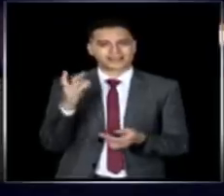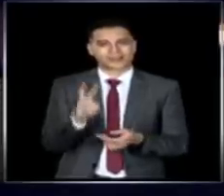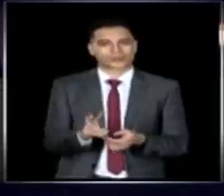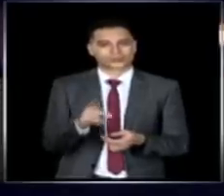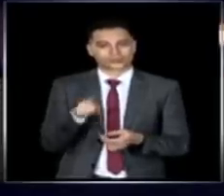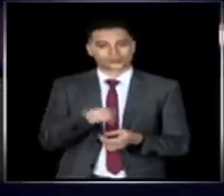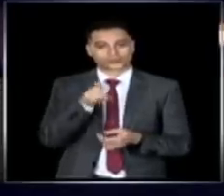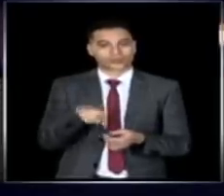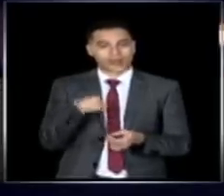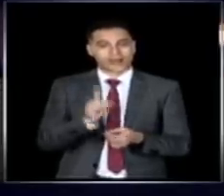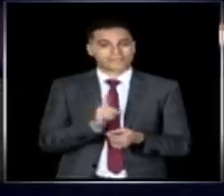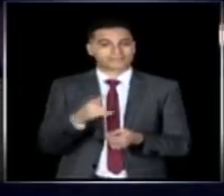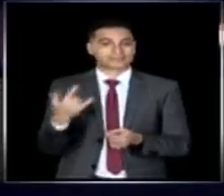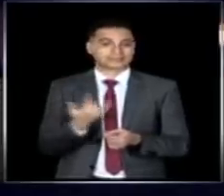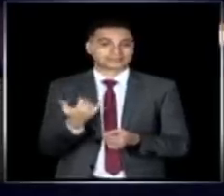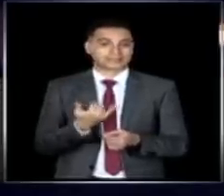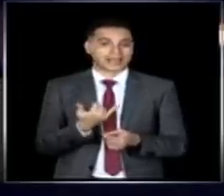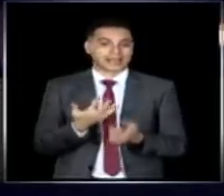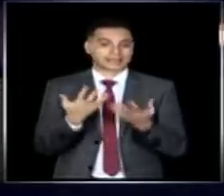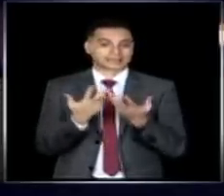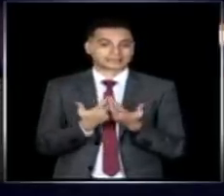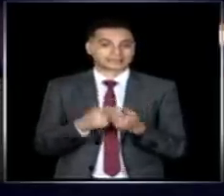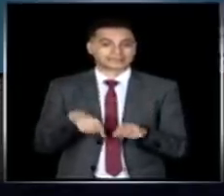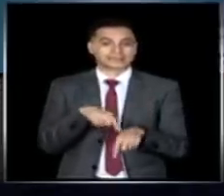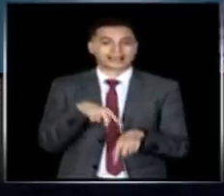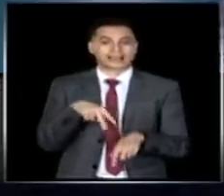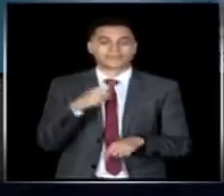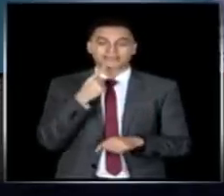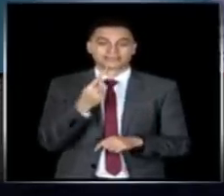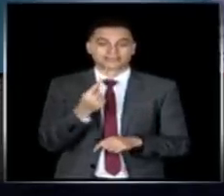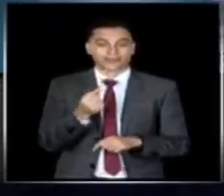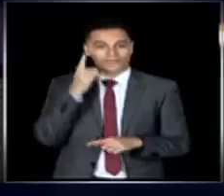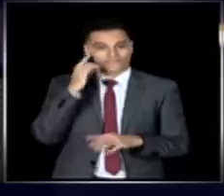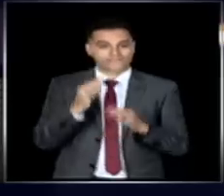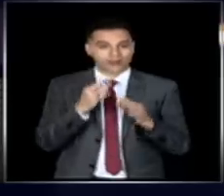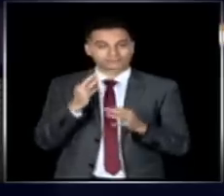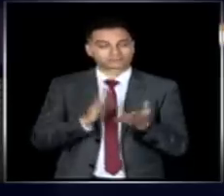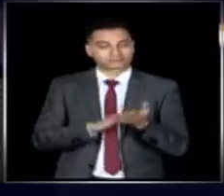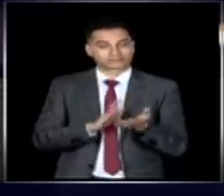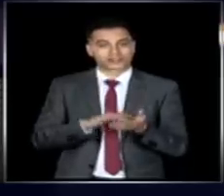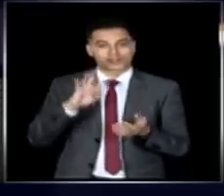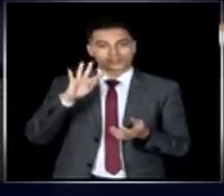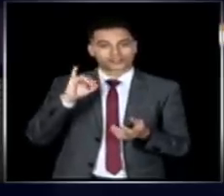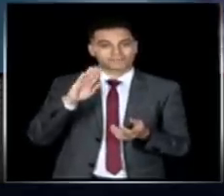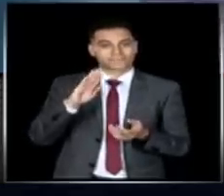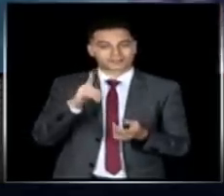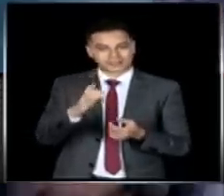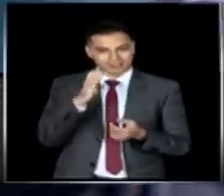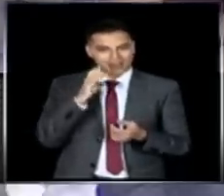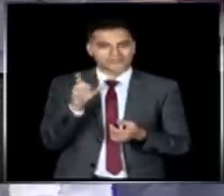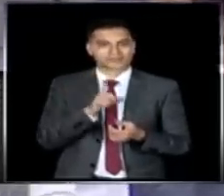ده سؤال ما يتحلش في 8 ثواني. برافو عليك يا شمس. طبعا إجابة